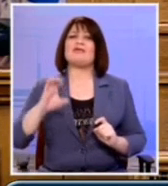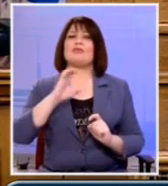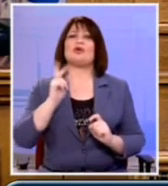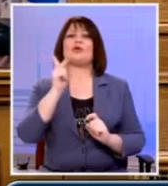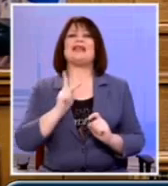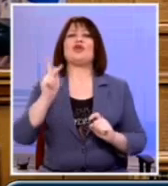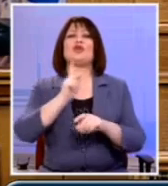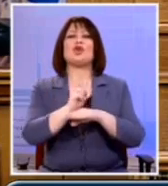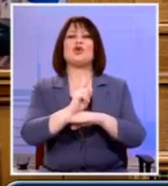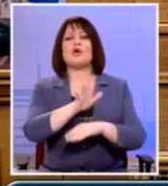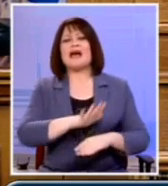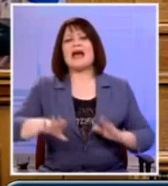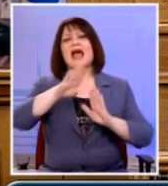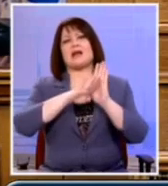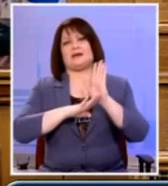Χάρτη.